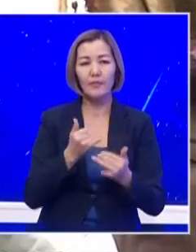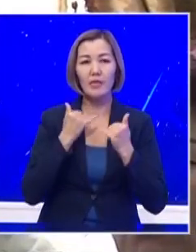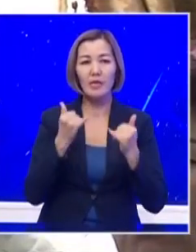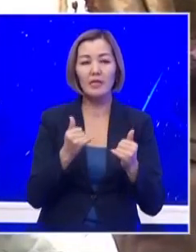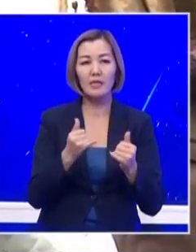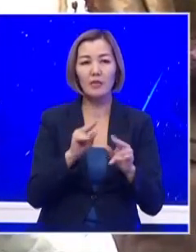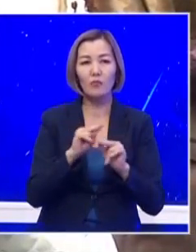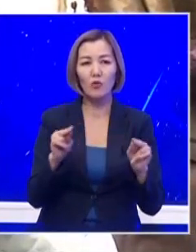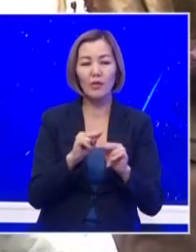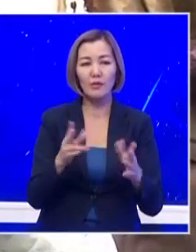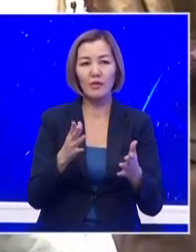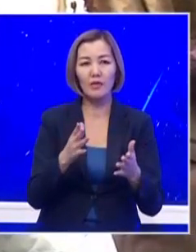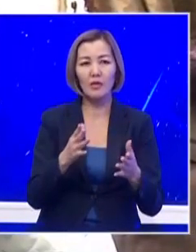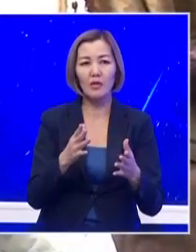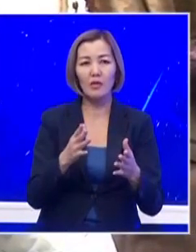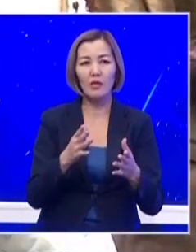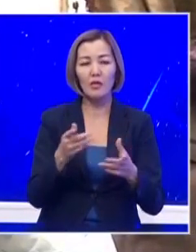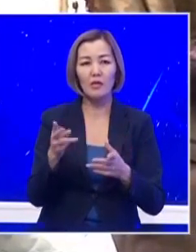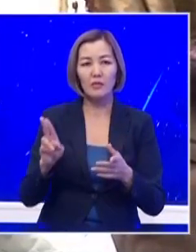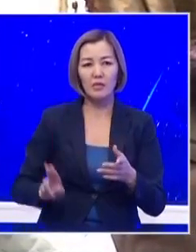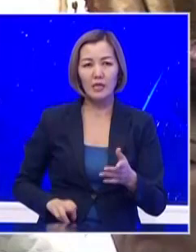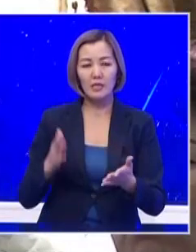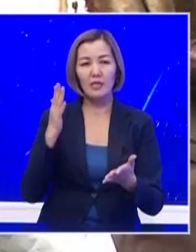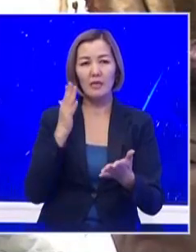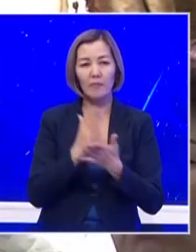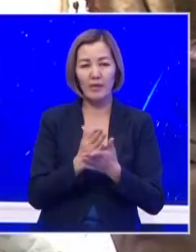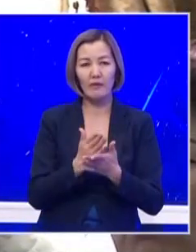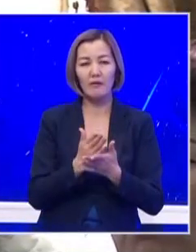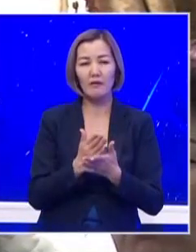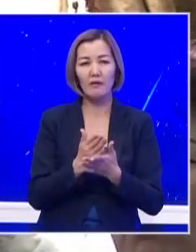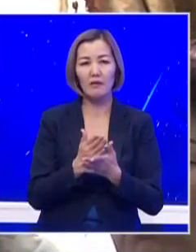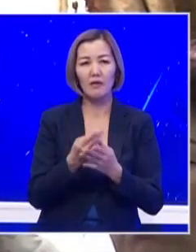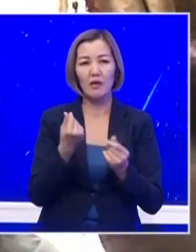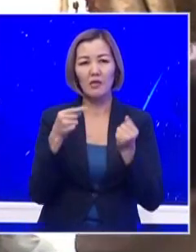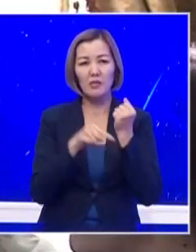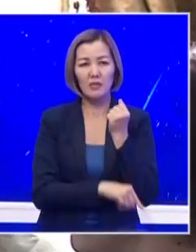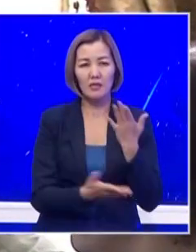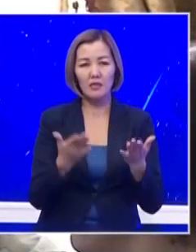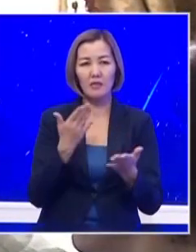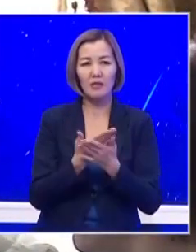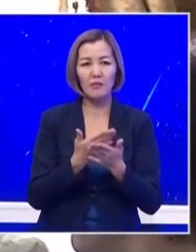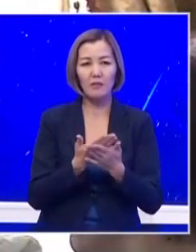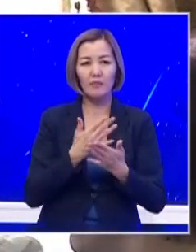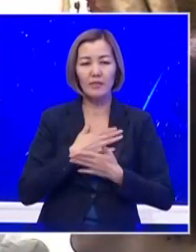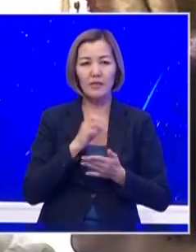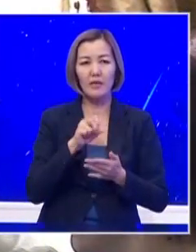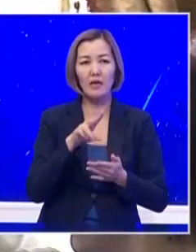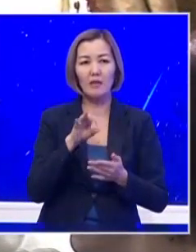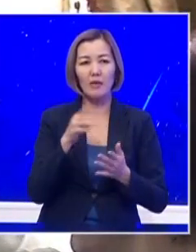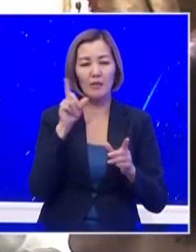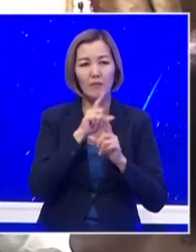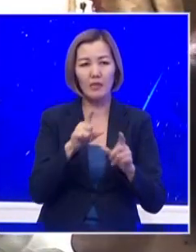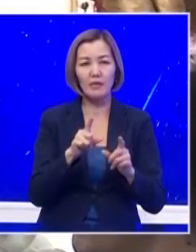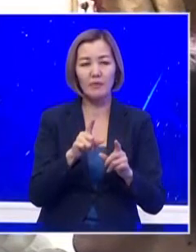мамандыққа кір келтіретін ондай басшылар да кездесіп жатқан өтірік емес. айтатын болсам, біздің Алмалы орта мектебінде